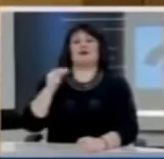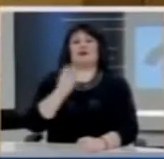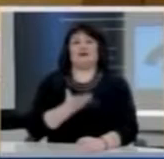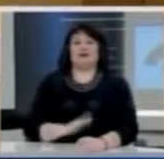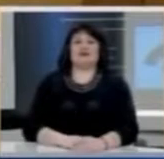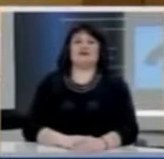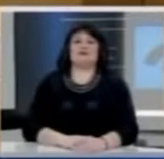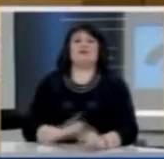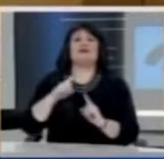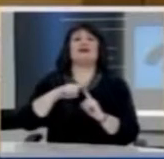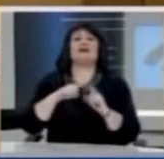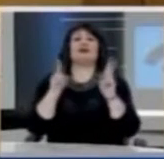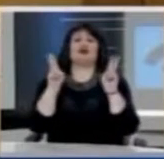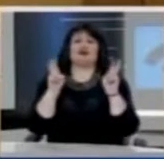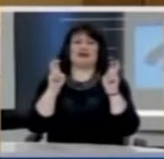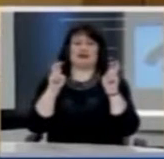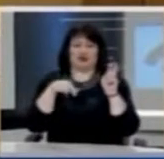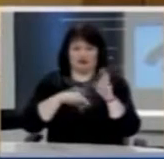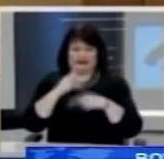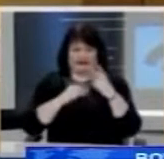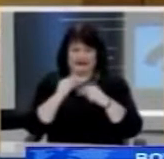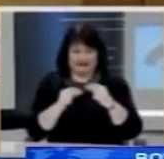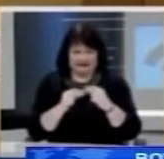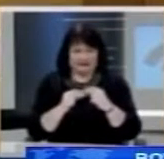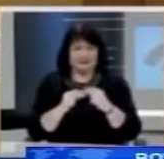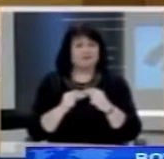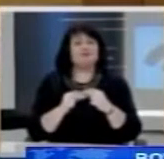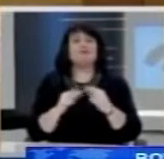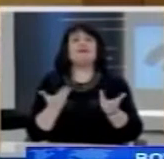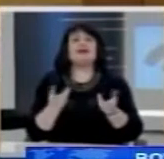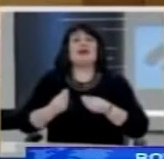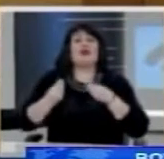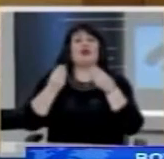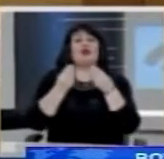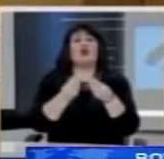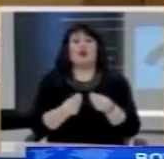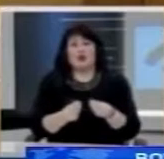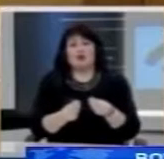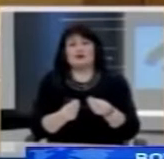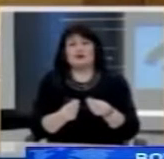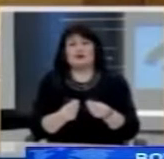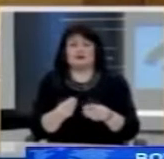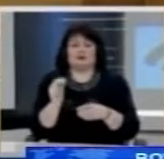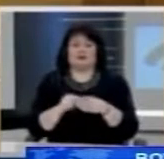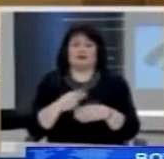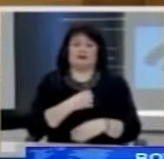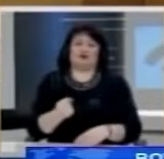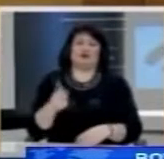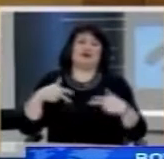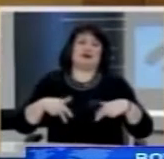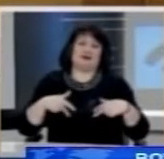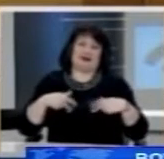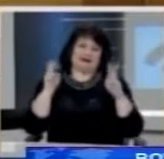ο τυπικός τίτλος της σημερινής συνεδρίασης είναι η παροχή ψήφου εμπιστοσύνης προς την